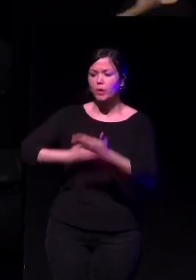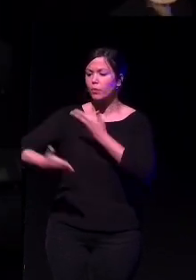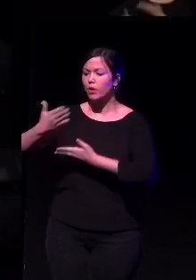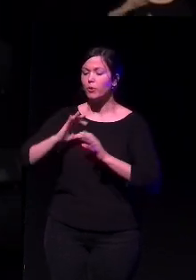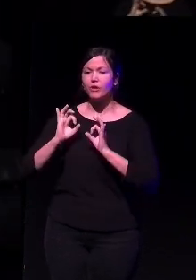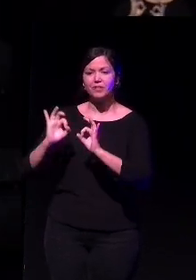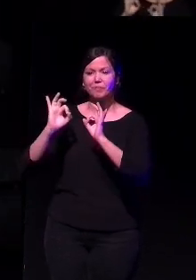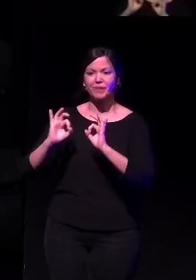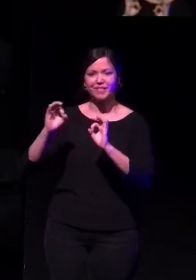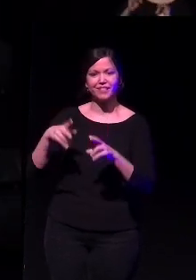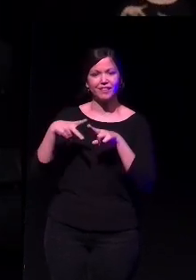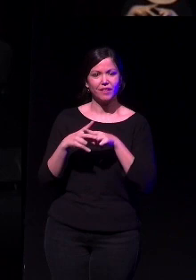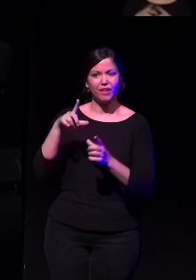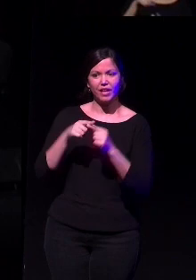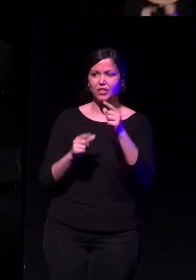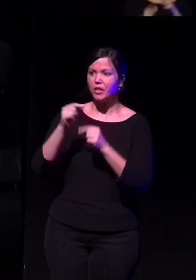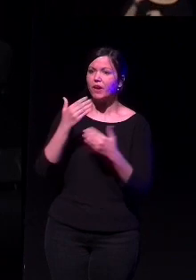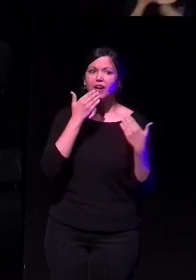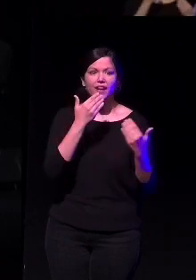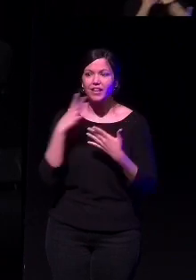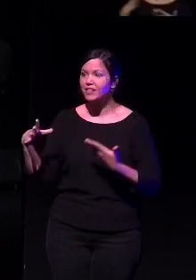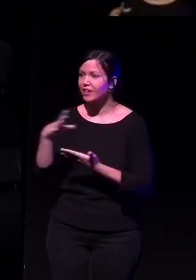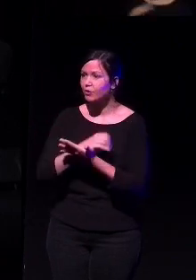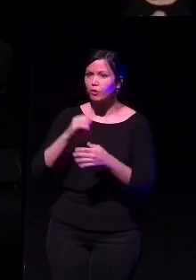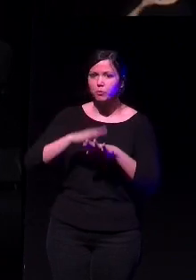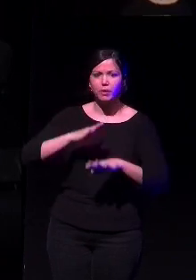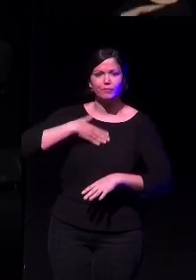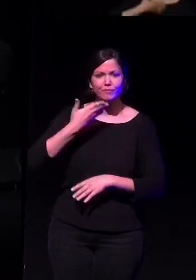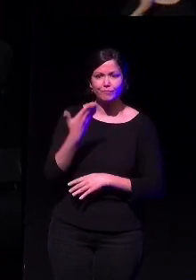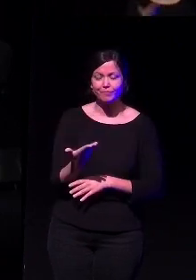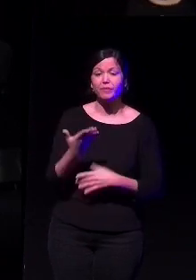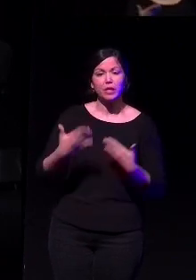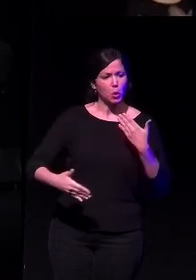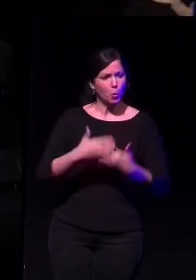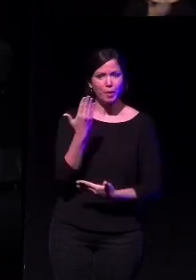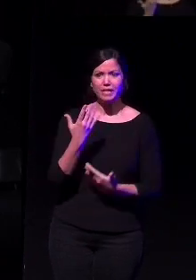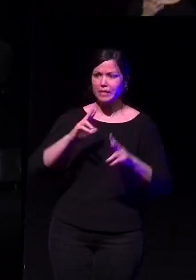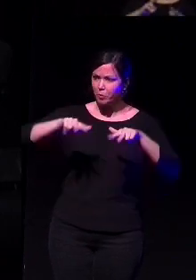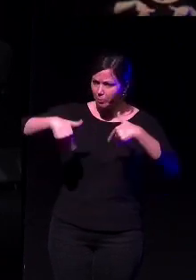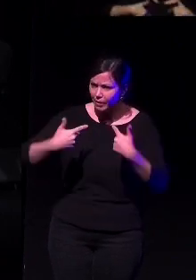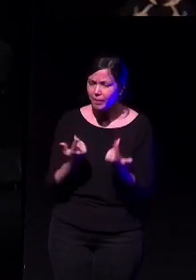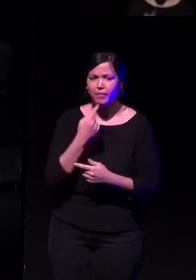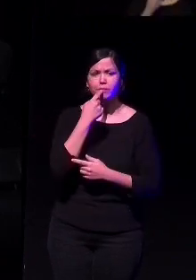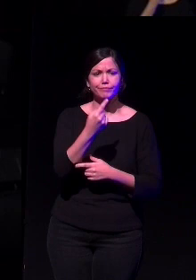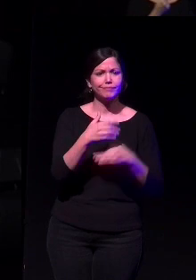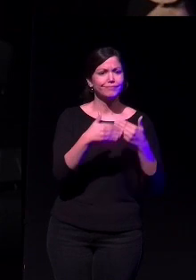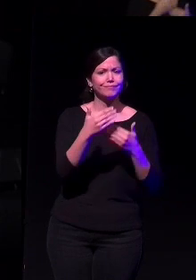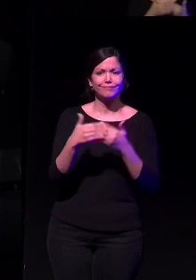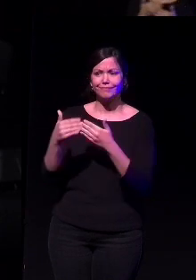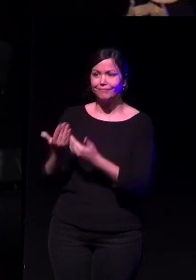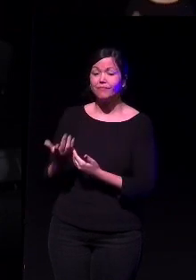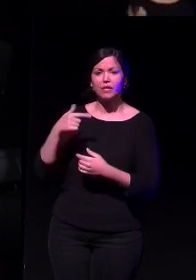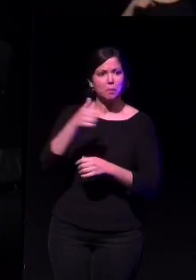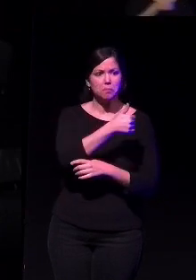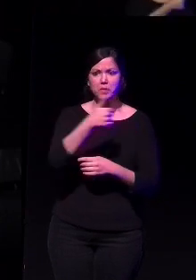especial de CaixaBank. Moltes gràcies a tots per fer-ho possible. De seguida comencem, però permeteu-me adreçar-vos unes paraules. Ja sabeu